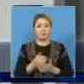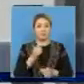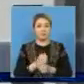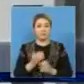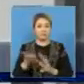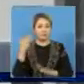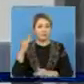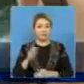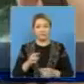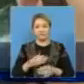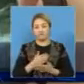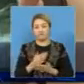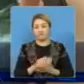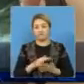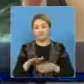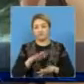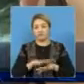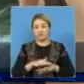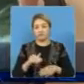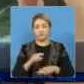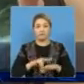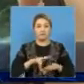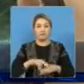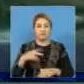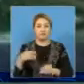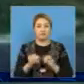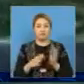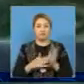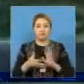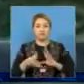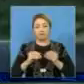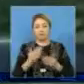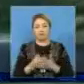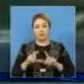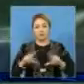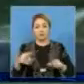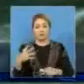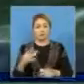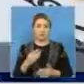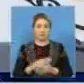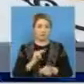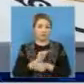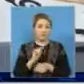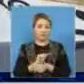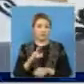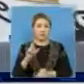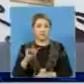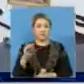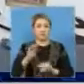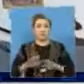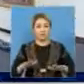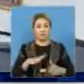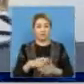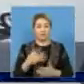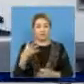бывшем здании финансовой полиции с 2019 года. В общей сложности в основной школе и 2 филиалах обучается 300 мугалжарских ребят